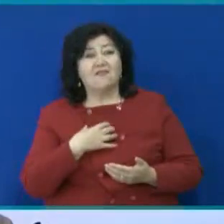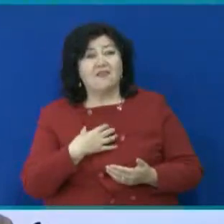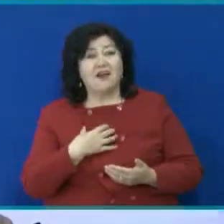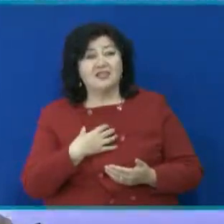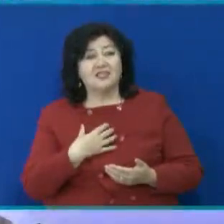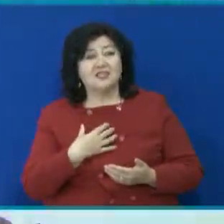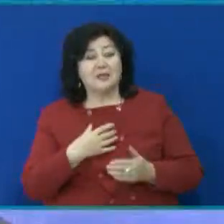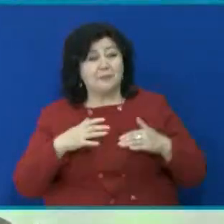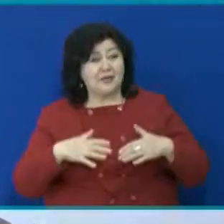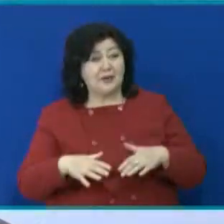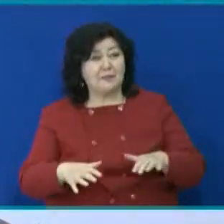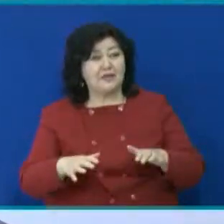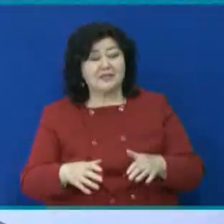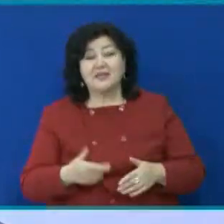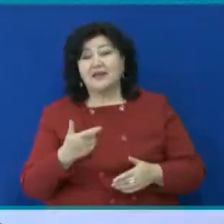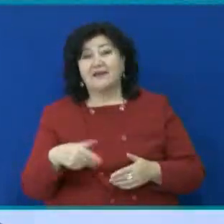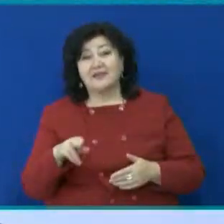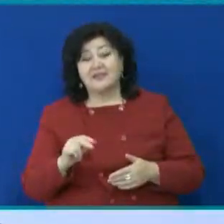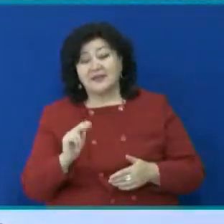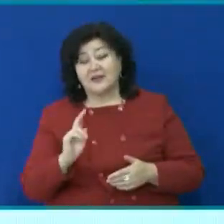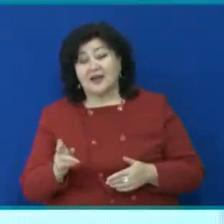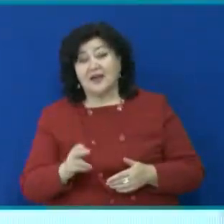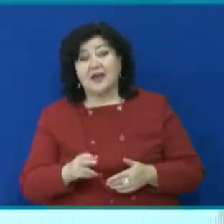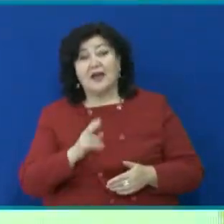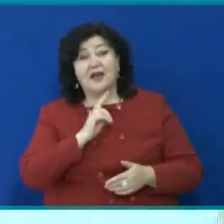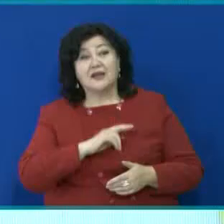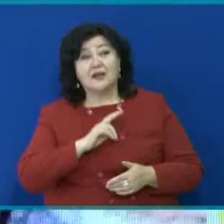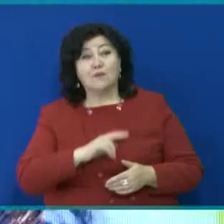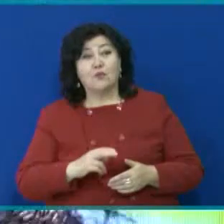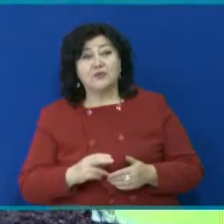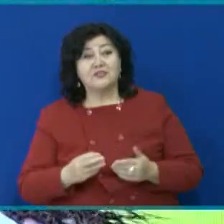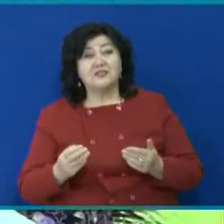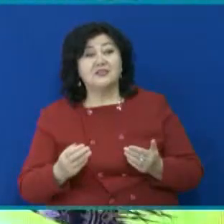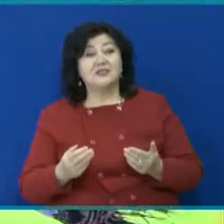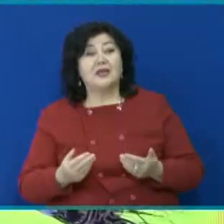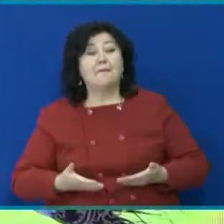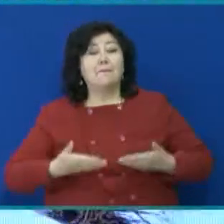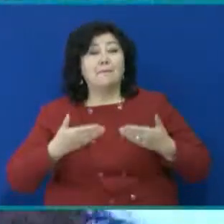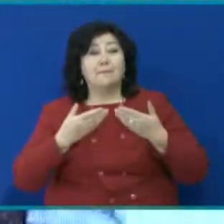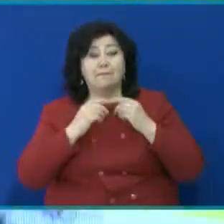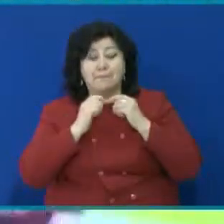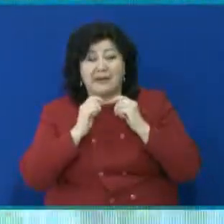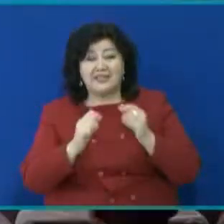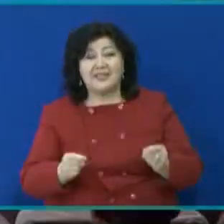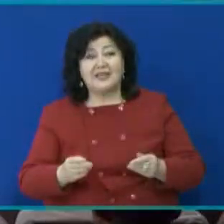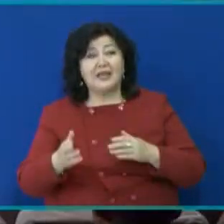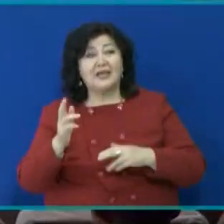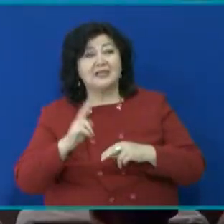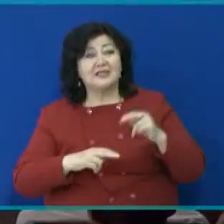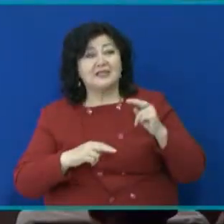Марапаттау рәсімінен кейін қалалық мәдениет сарайының өнерпаздары әннен шашу шашып қонақтарға көтеріңкі көңіл күй сыйлады.